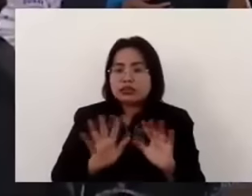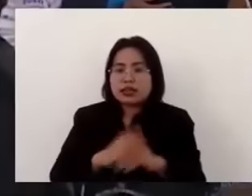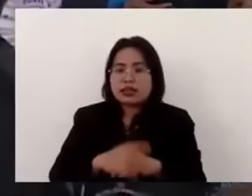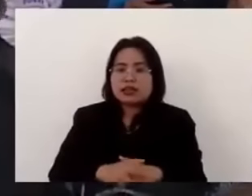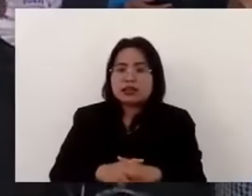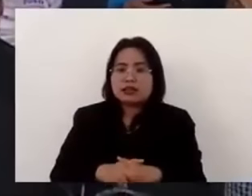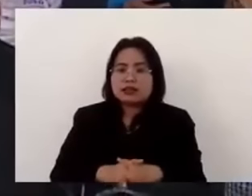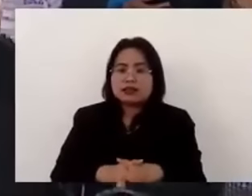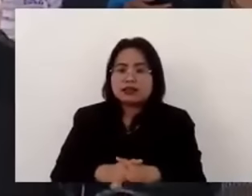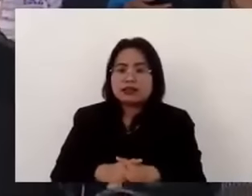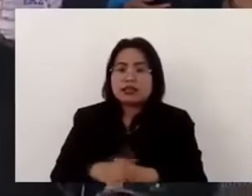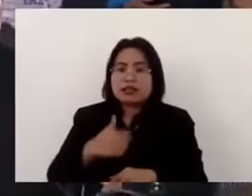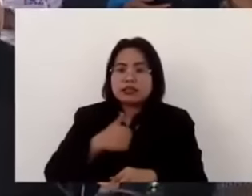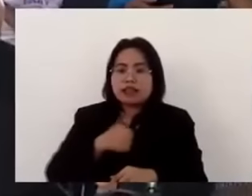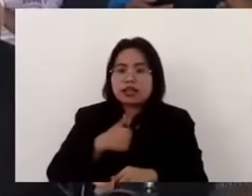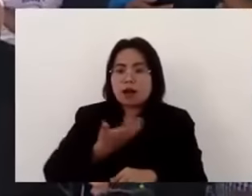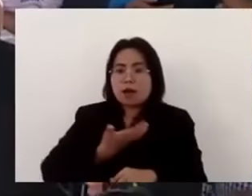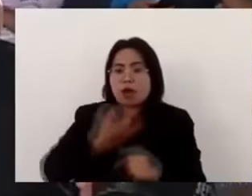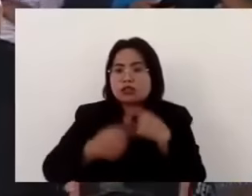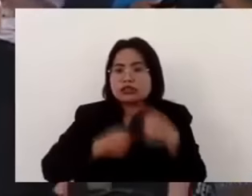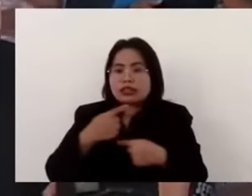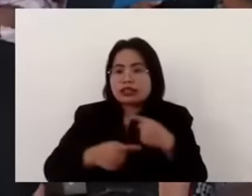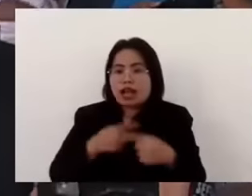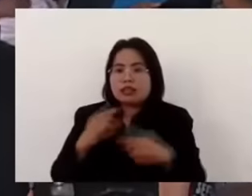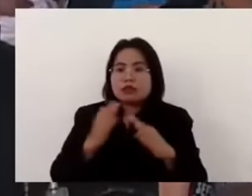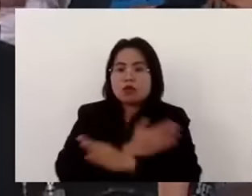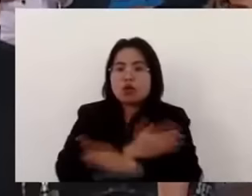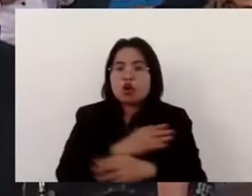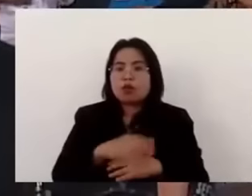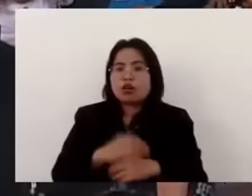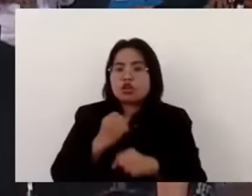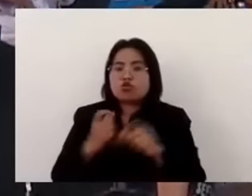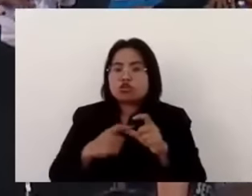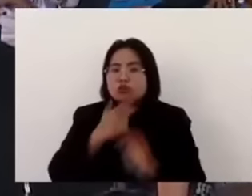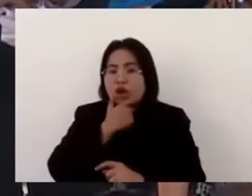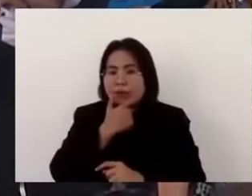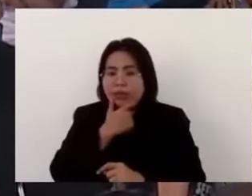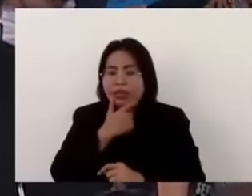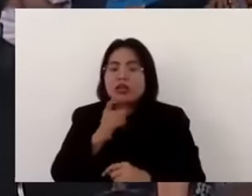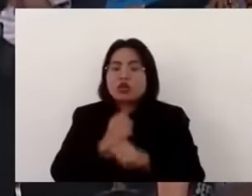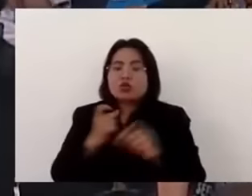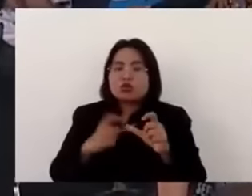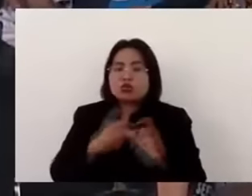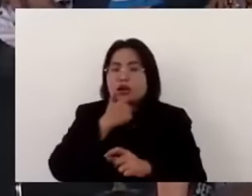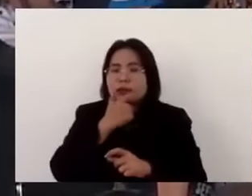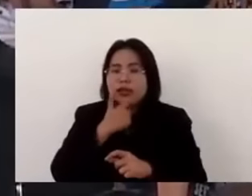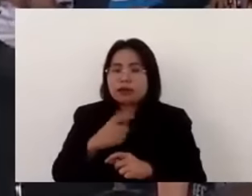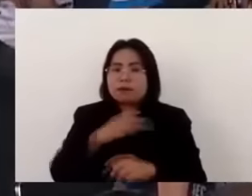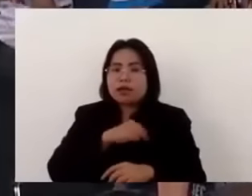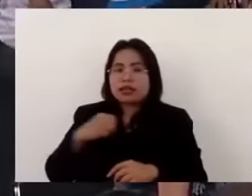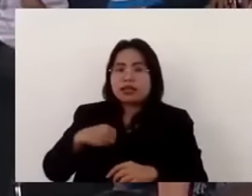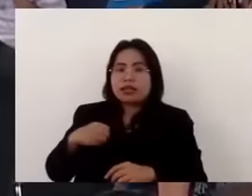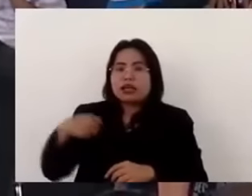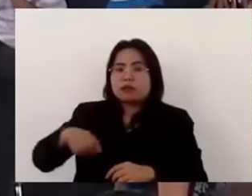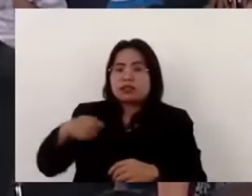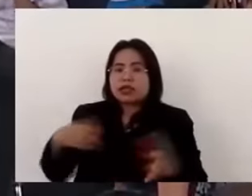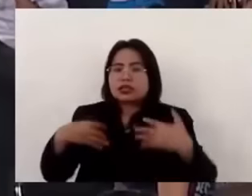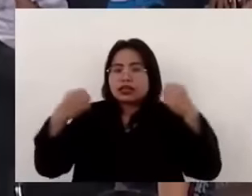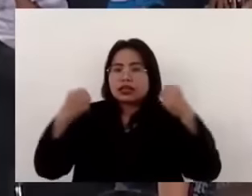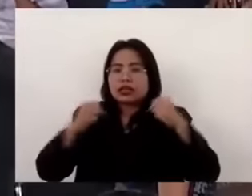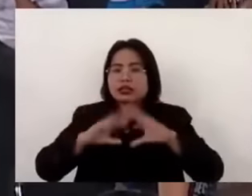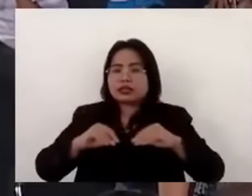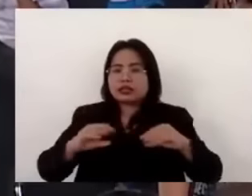saja saya bercerita sebelumnya sebelumnya gusin apalagi gusimin mantan menaker ya sebelumnya saya pada